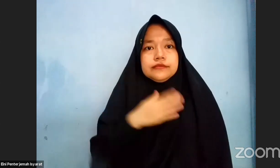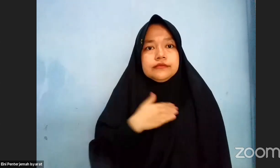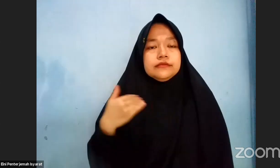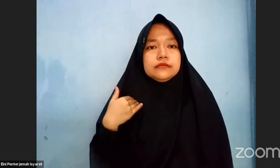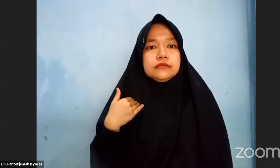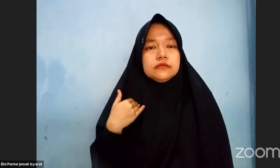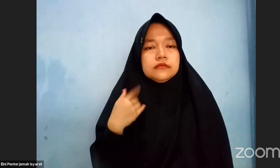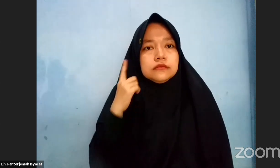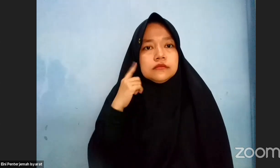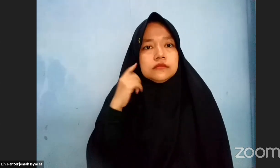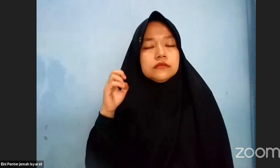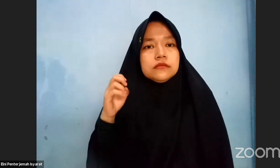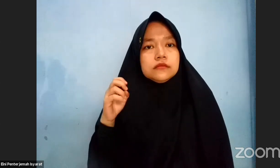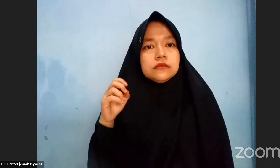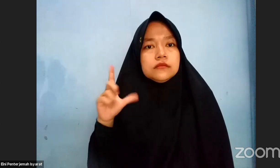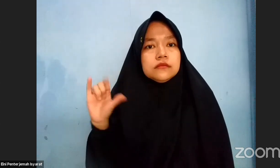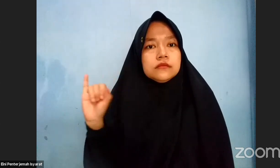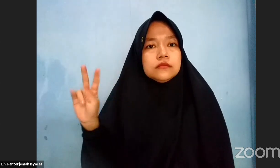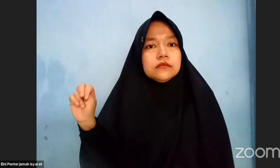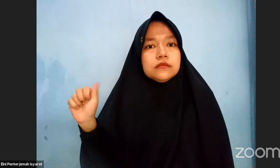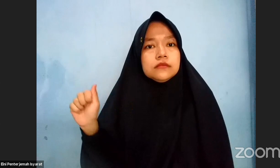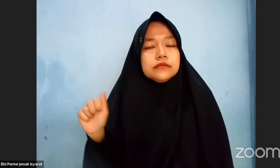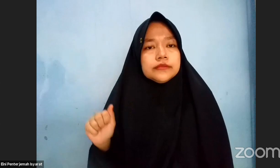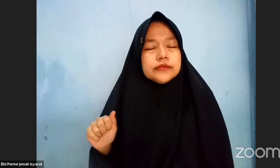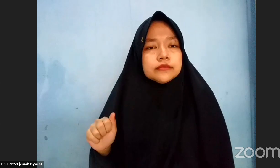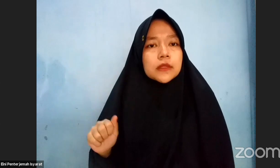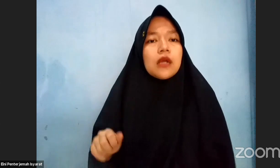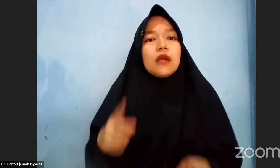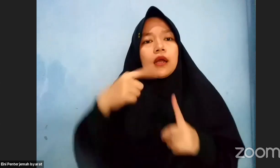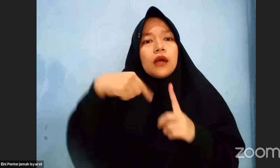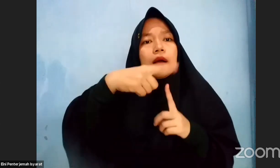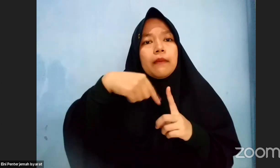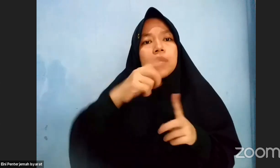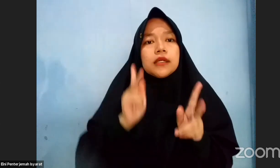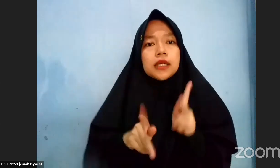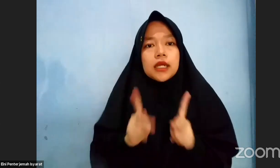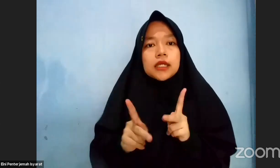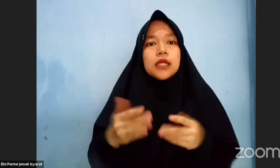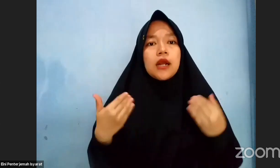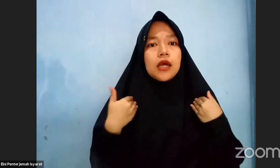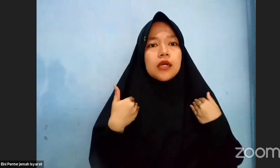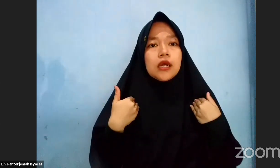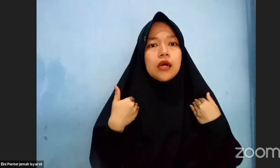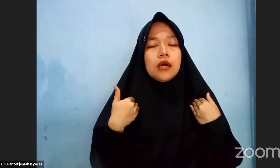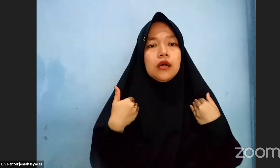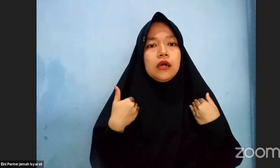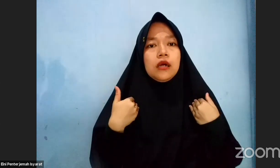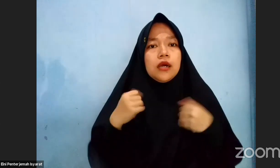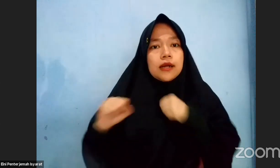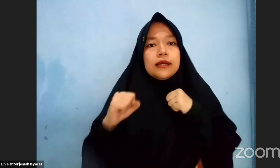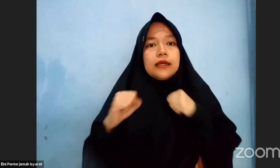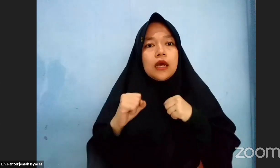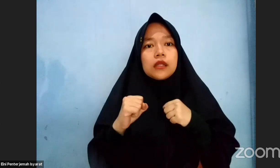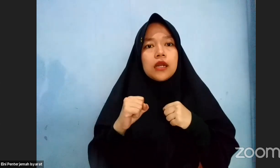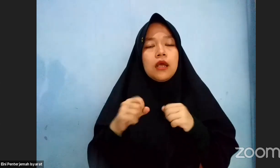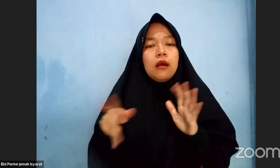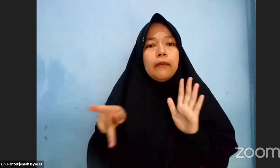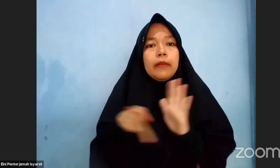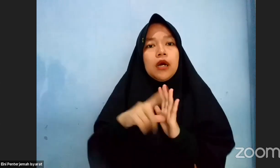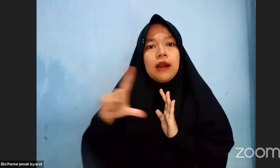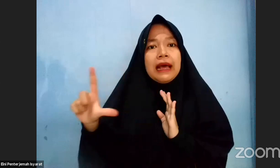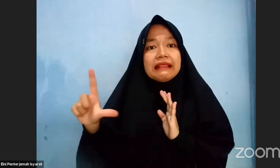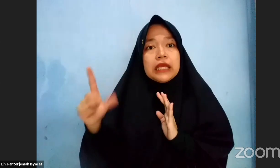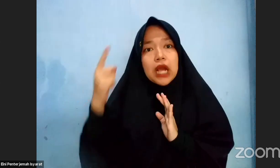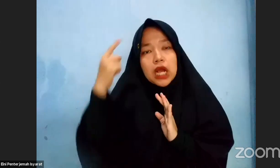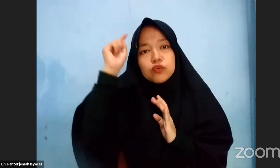buka biar tambah jelas dan lebih mengerti dan lebih paham nah bentuknya pertanyaannya Kapan ibu guru SLB karena